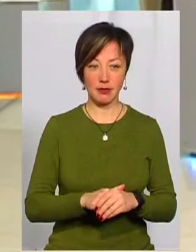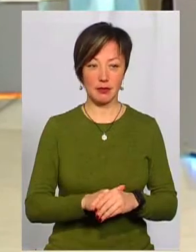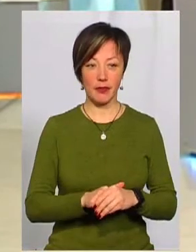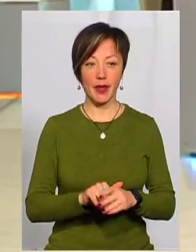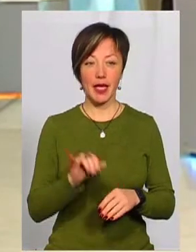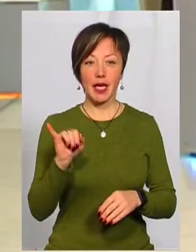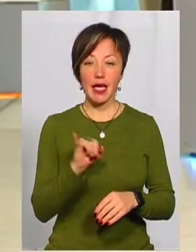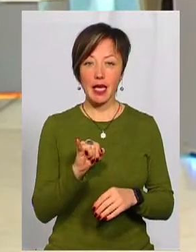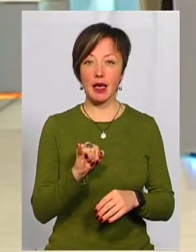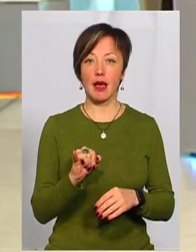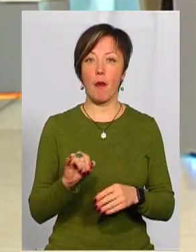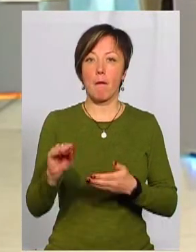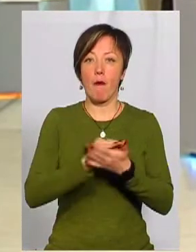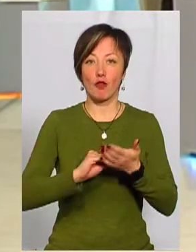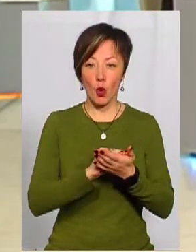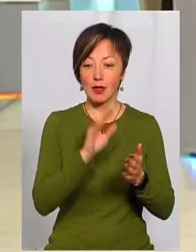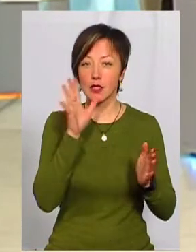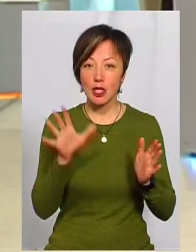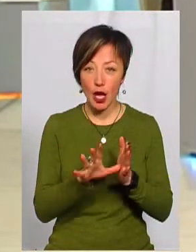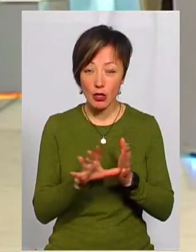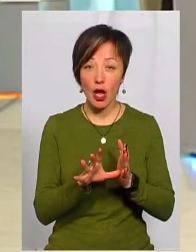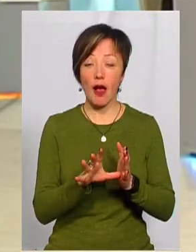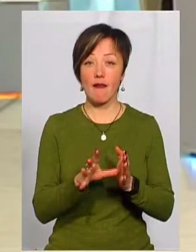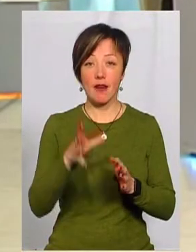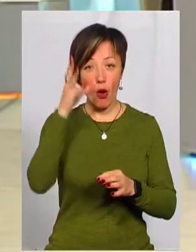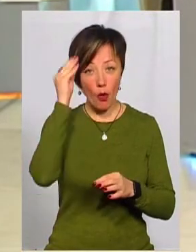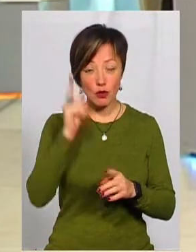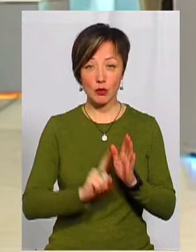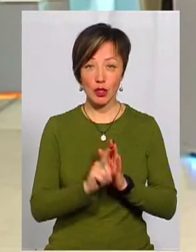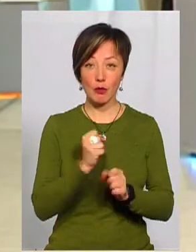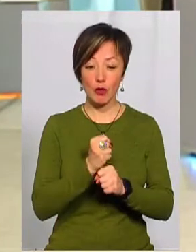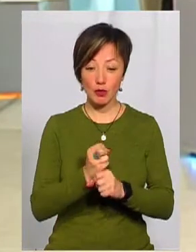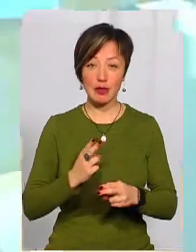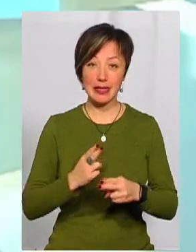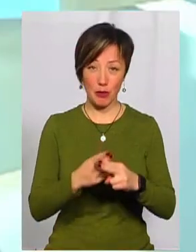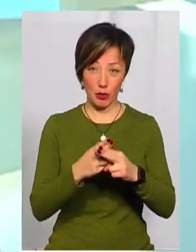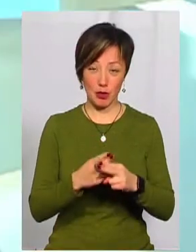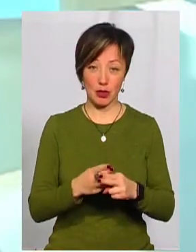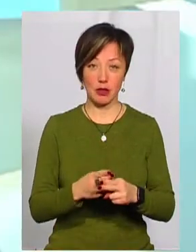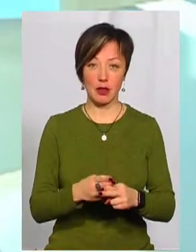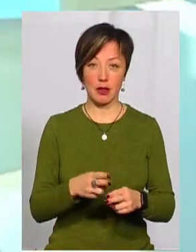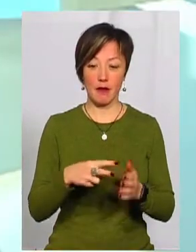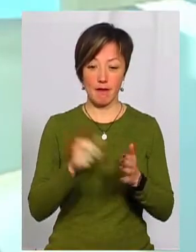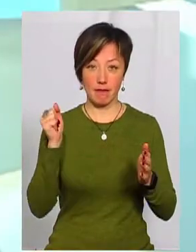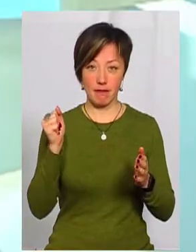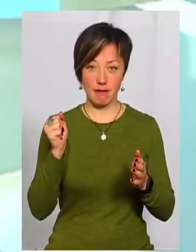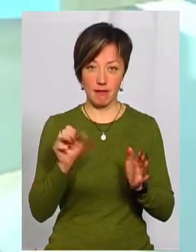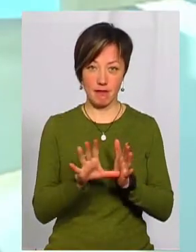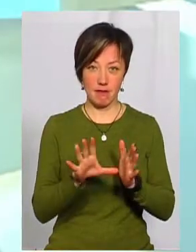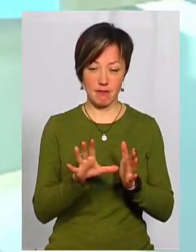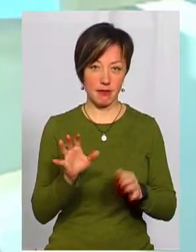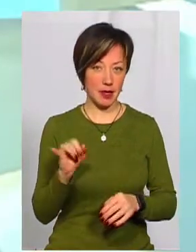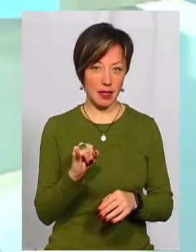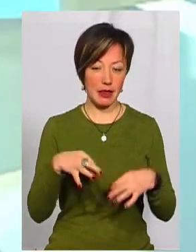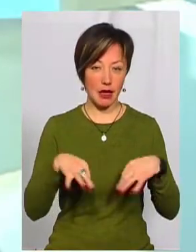І йшло перезарядження, але враховуючи те, що спрацьовував запобіжник, воно вибивало через запобіжник,